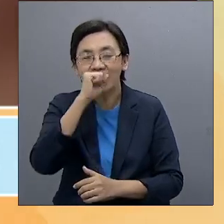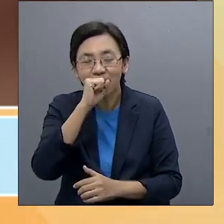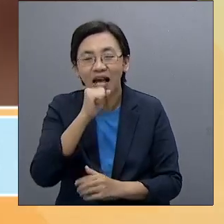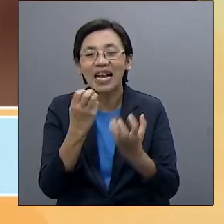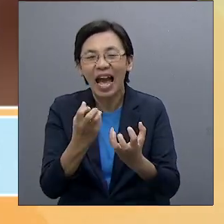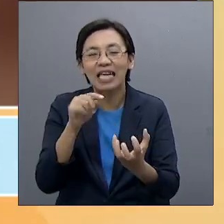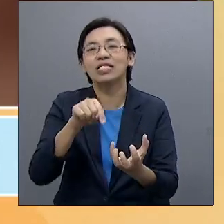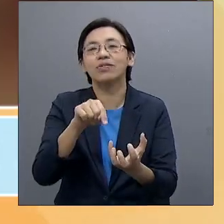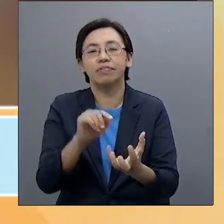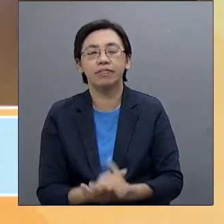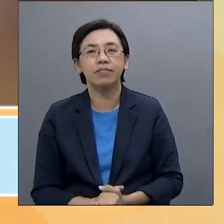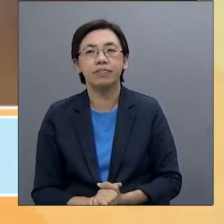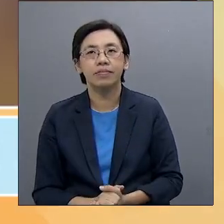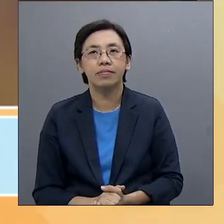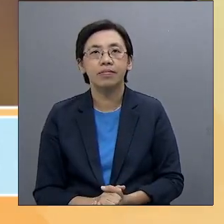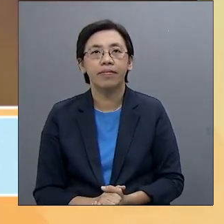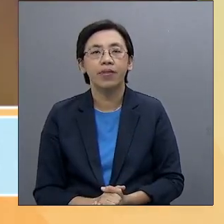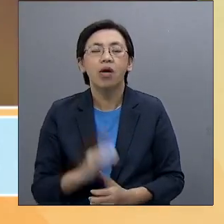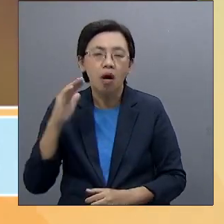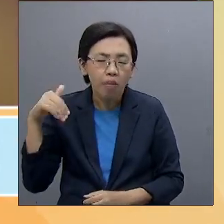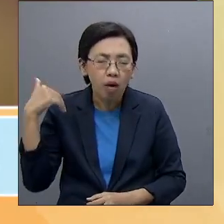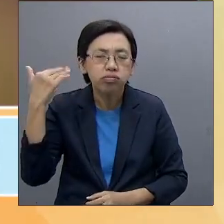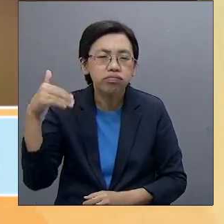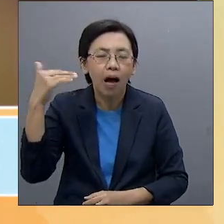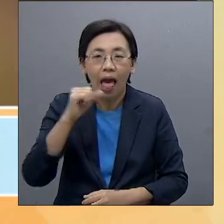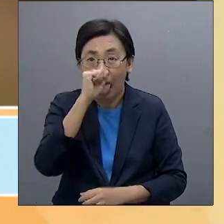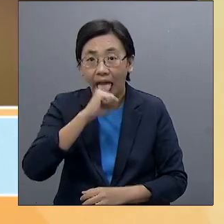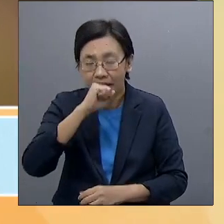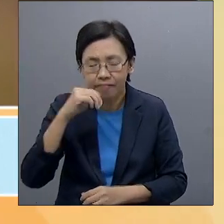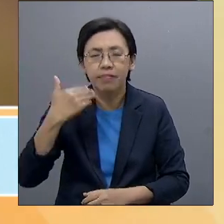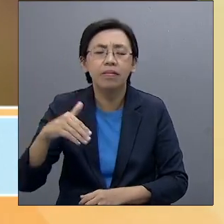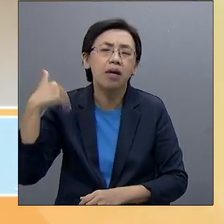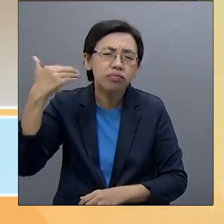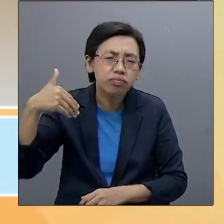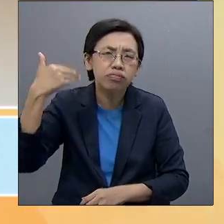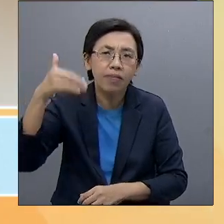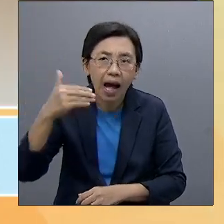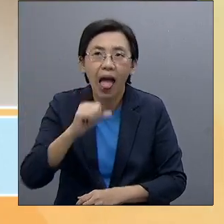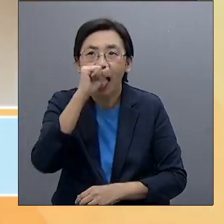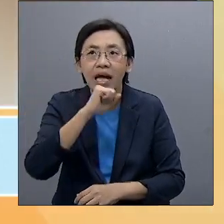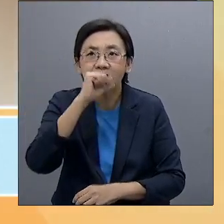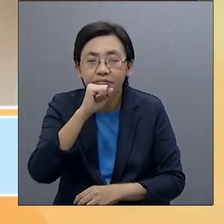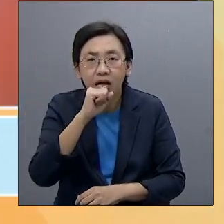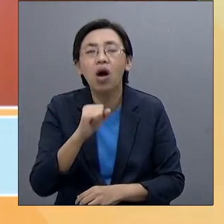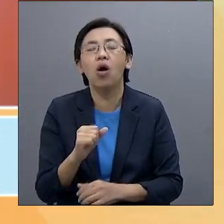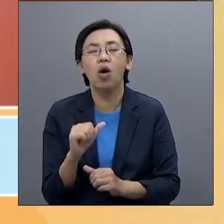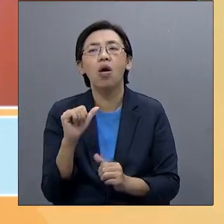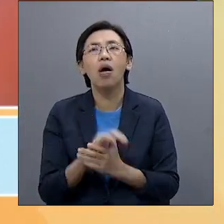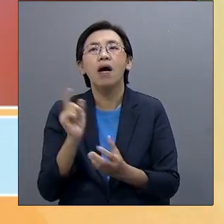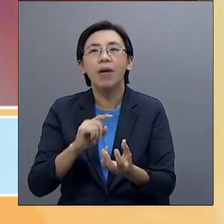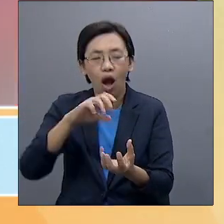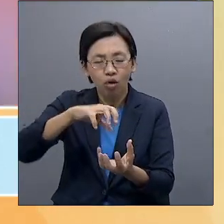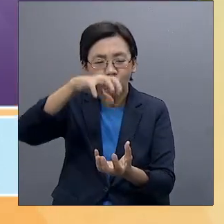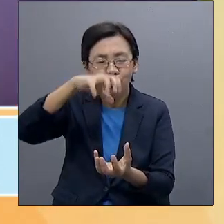อย่างนั้นครับทีนี้พอหลังๆเนี่ยเริ่มมามีแบบแปลกขึ้นนะมาเป็นไอเต็มแล้วก็ใส่ในเส้นเหลวเข้าไปเพื่อให้มันเกิดเอฟเฟกต์นะเกิด